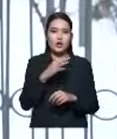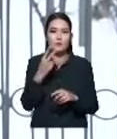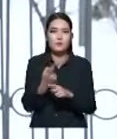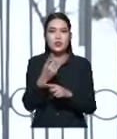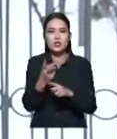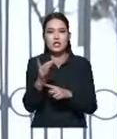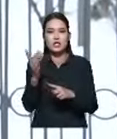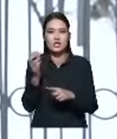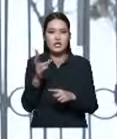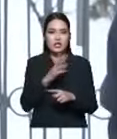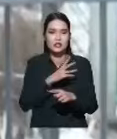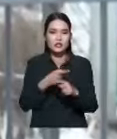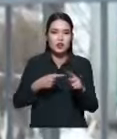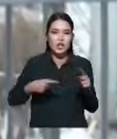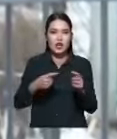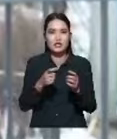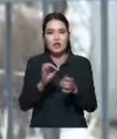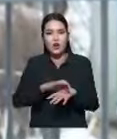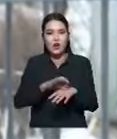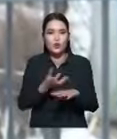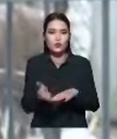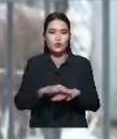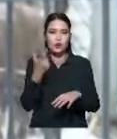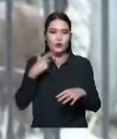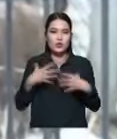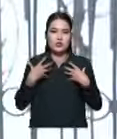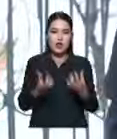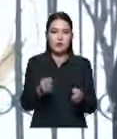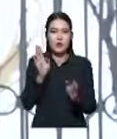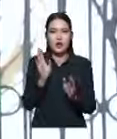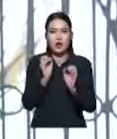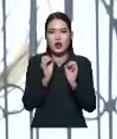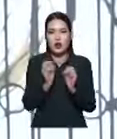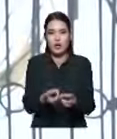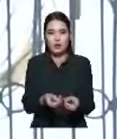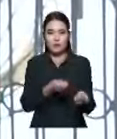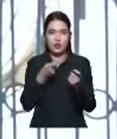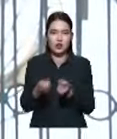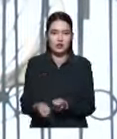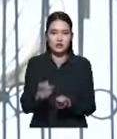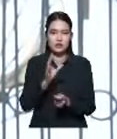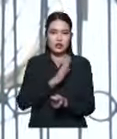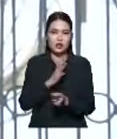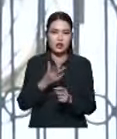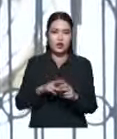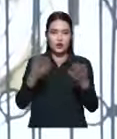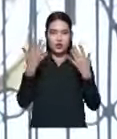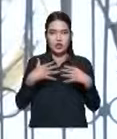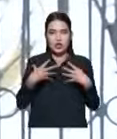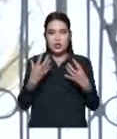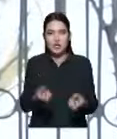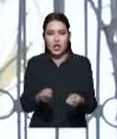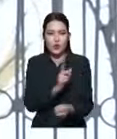наркозбен жатырды тырнап алу деген әйелдің денсаулығына өте қауіпті нәрсе ғой. Талабым сол гинекологияны. Гинекологияның